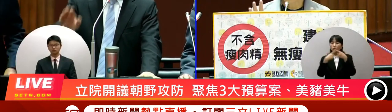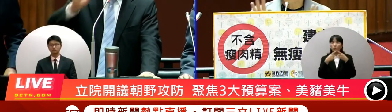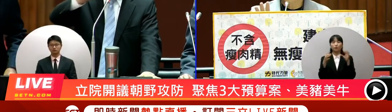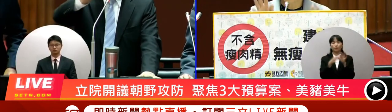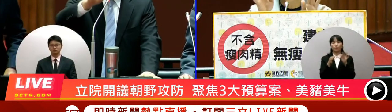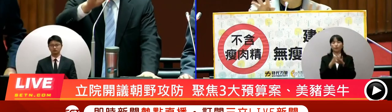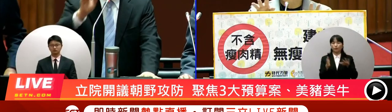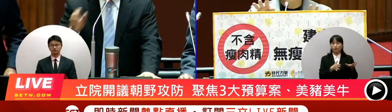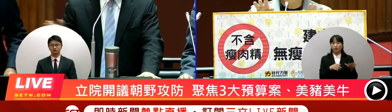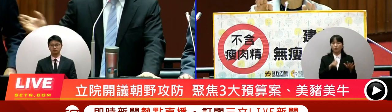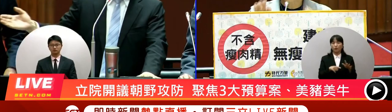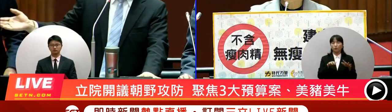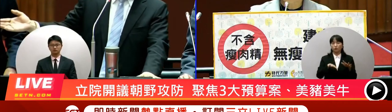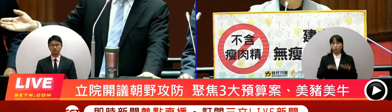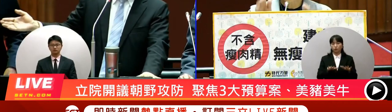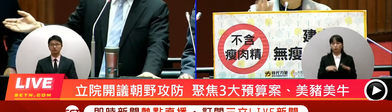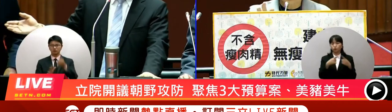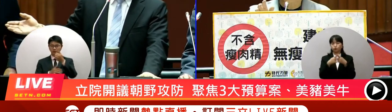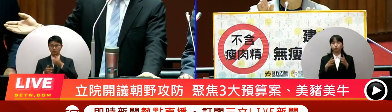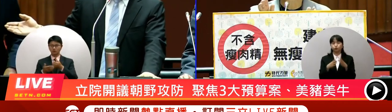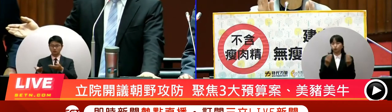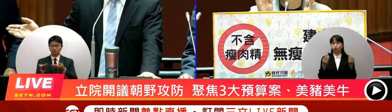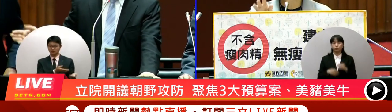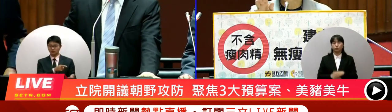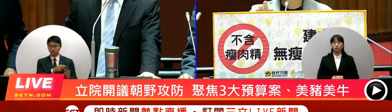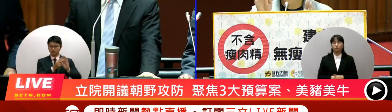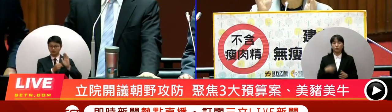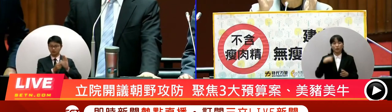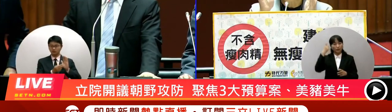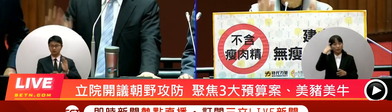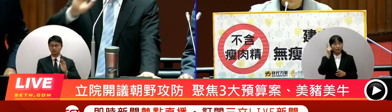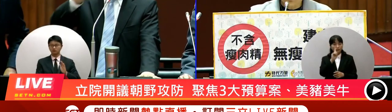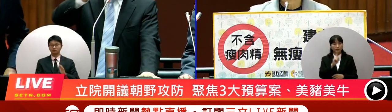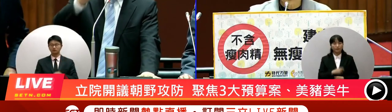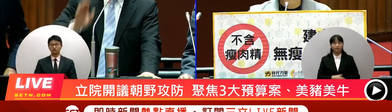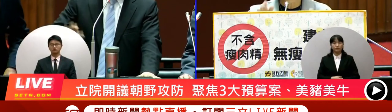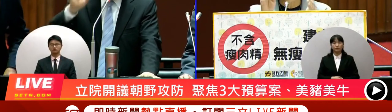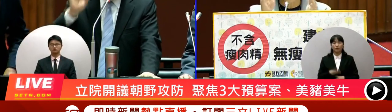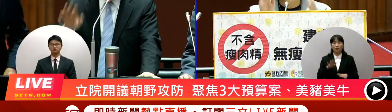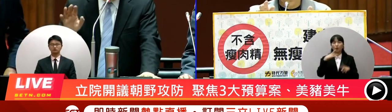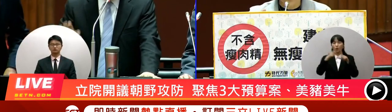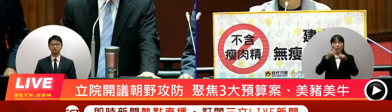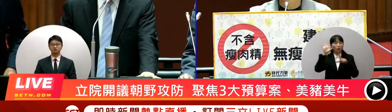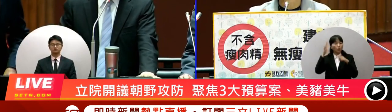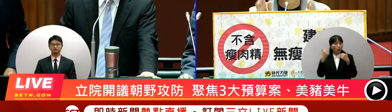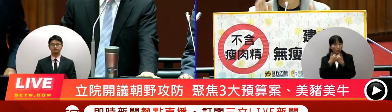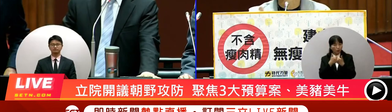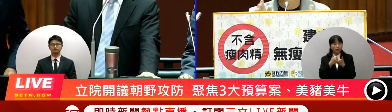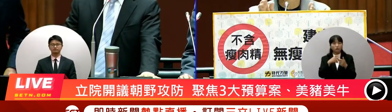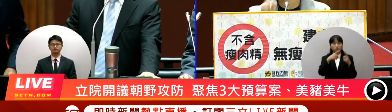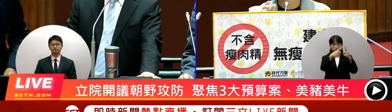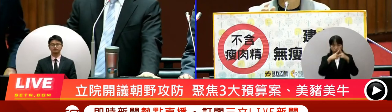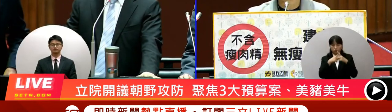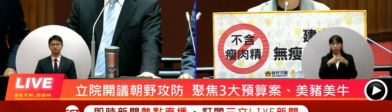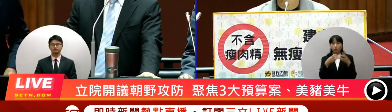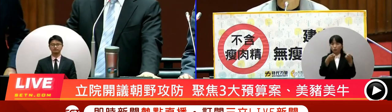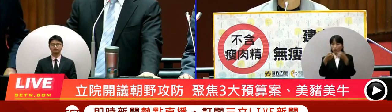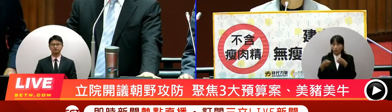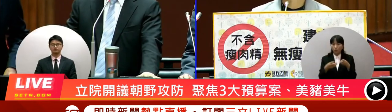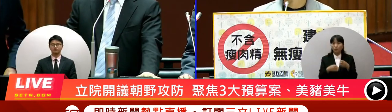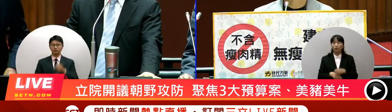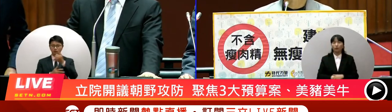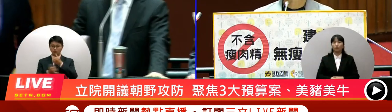我们不需要这个地方去讨论。我的意思是说， 不是委员 听会再好好的来讨论这个问题。委员 这个